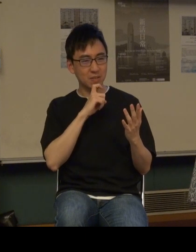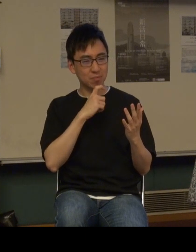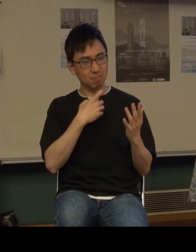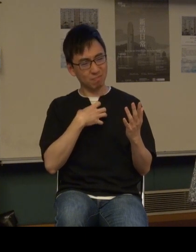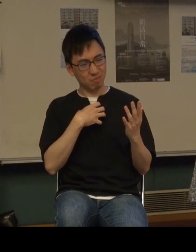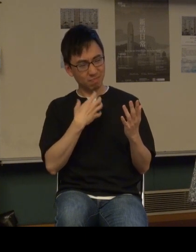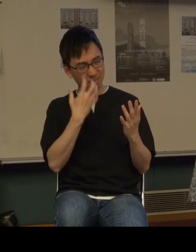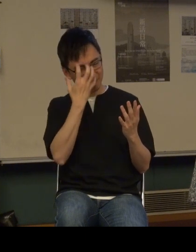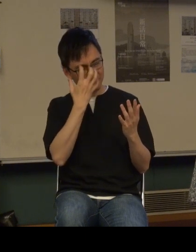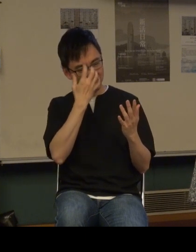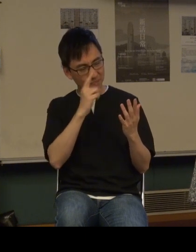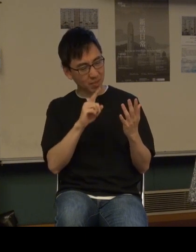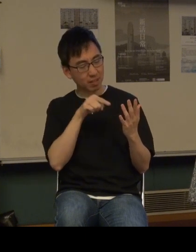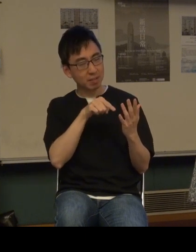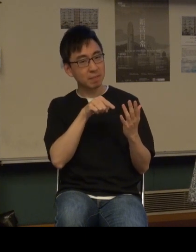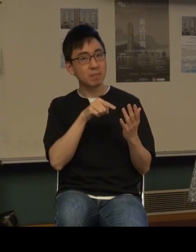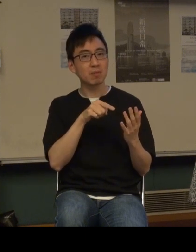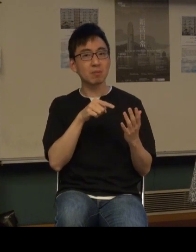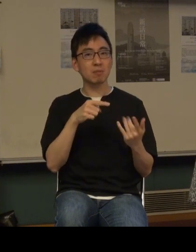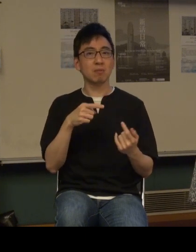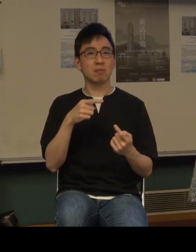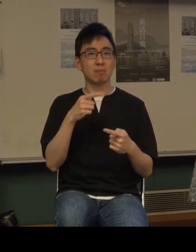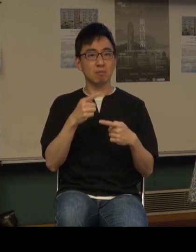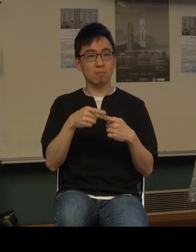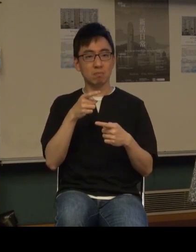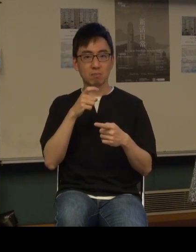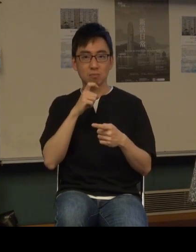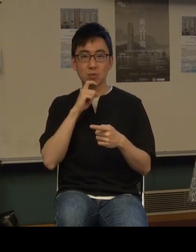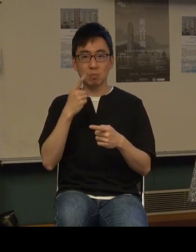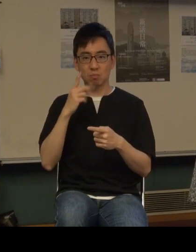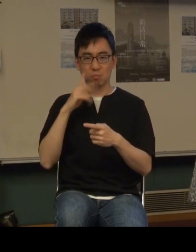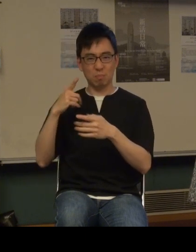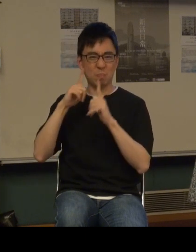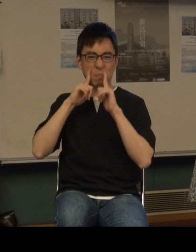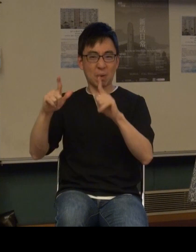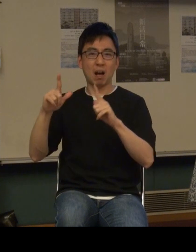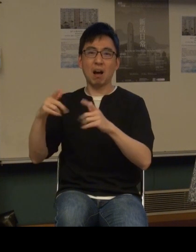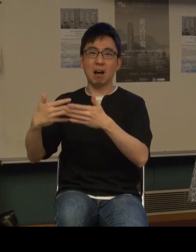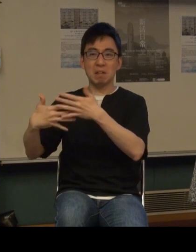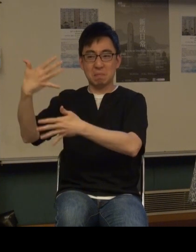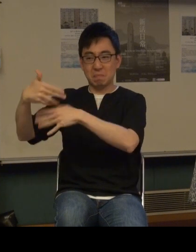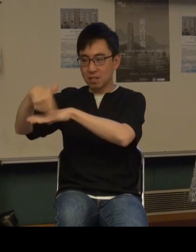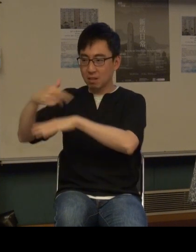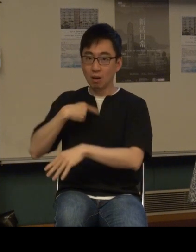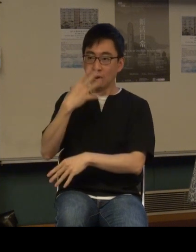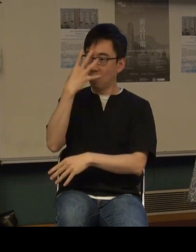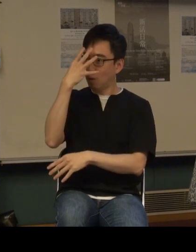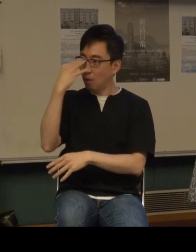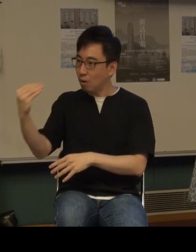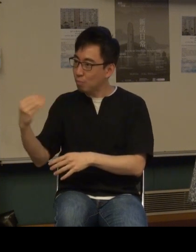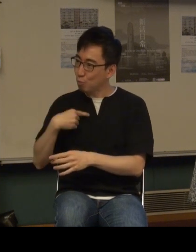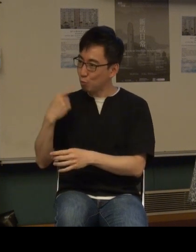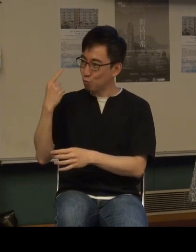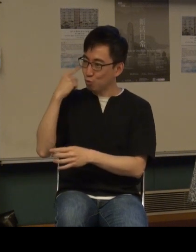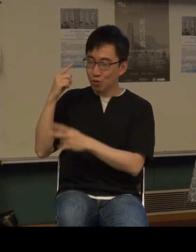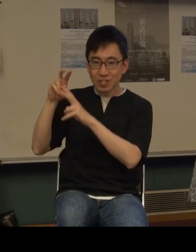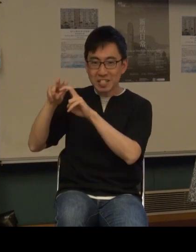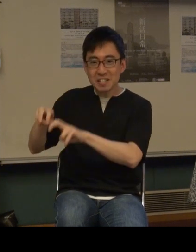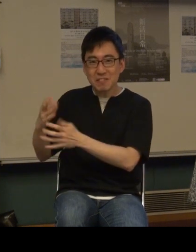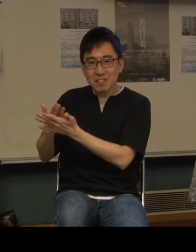迷思嘅，那個迷思咧就係咧，我哋好多時咧都俾一啲大師嘅作品咧去吸引嚇，我哋好想去研究